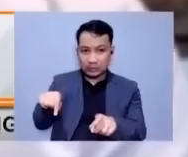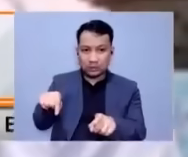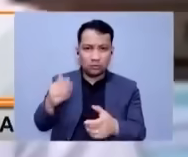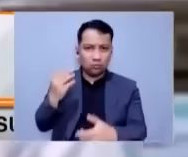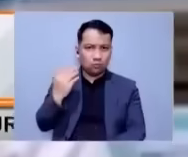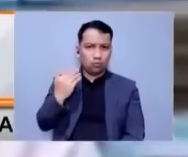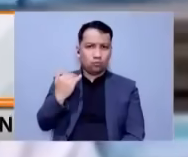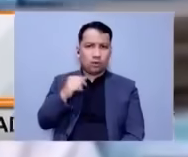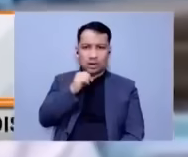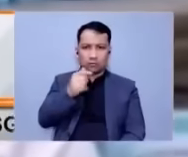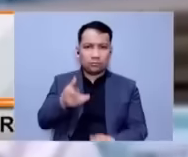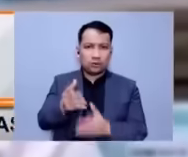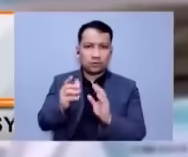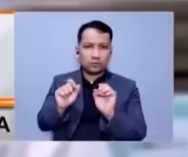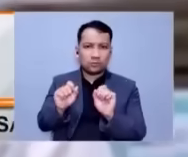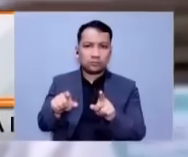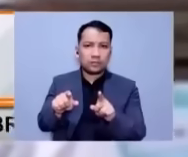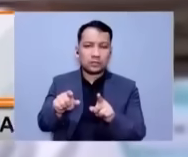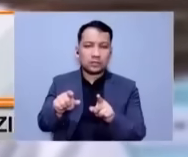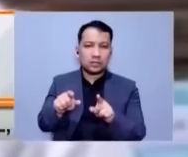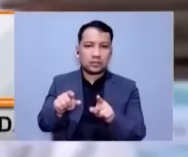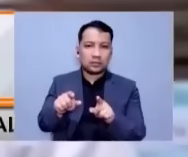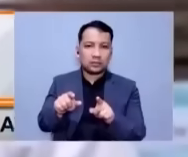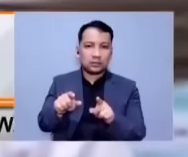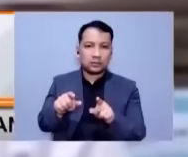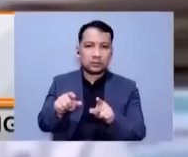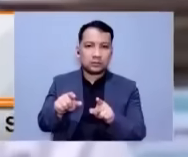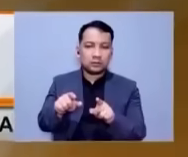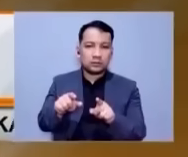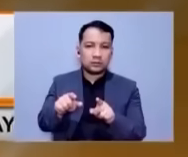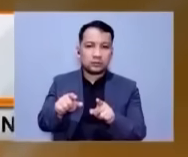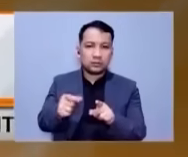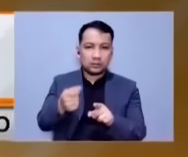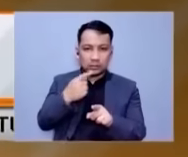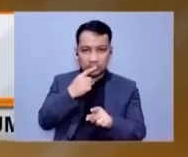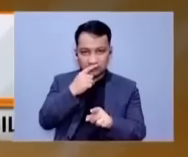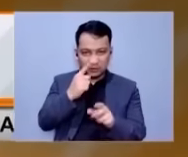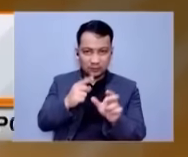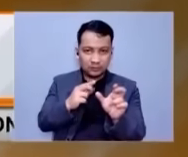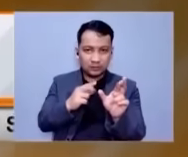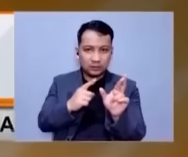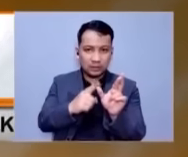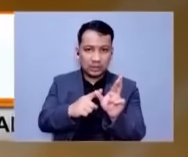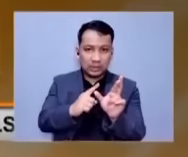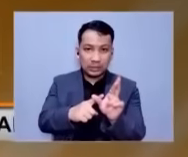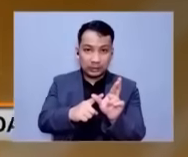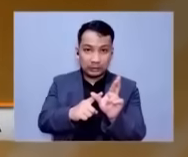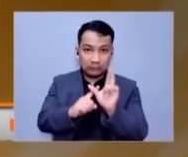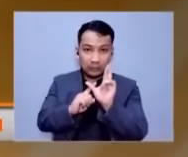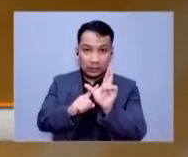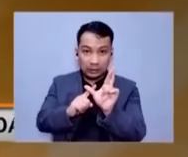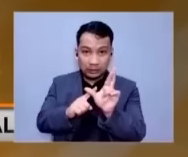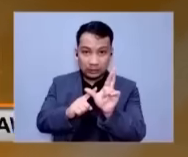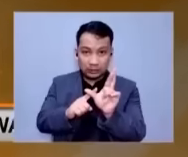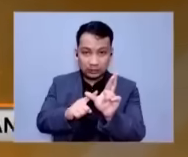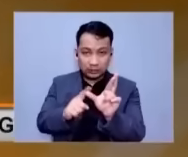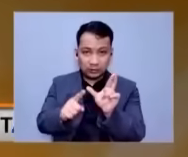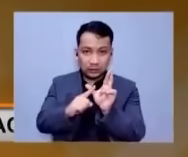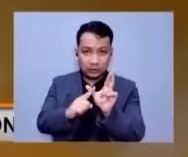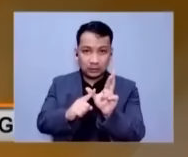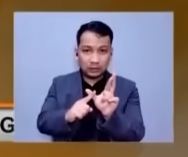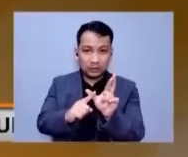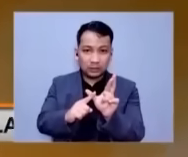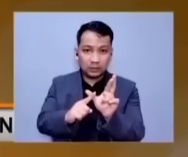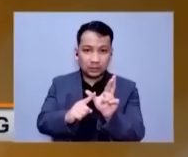ayaw silang pagbentahan ng pa-maintenance sa gamot na may label na RX. Nagpaliwanag naman ang lalaki. RX means